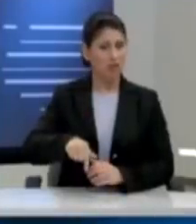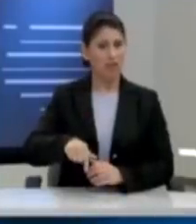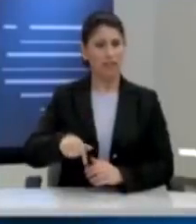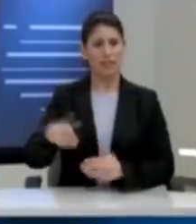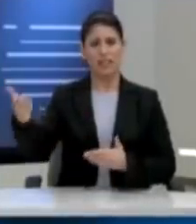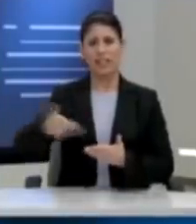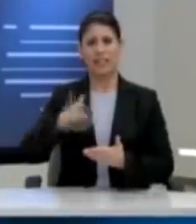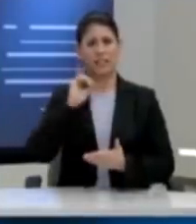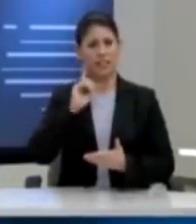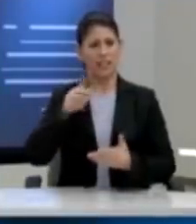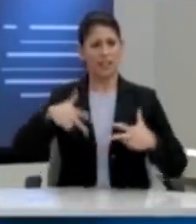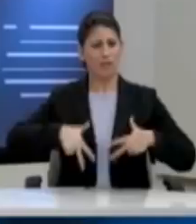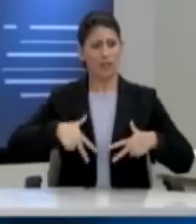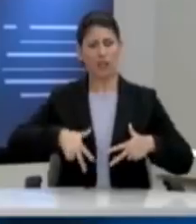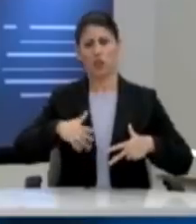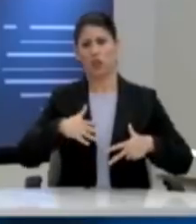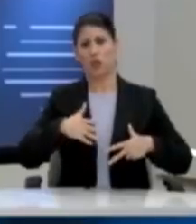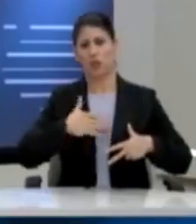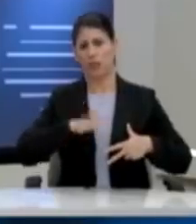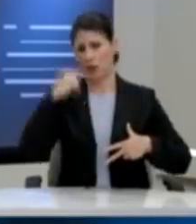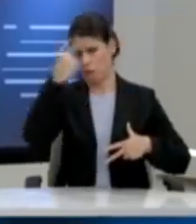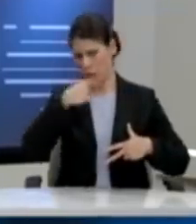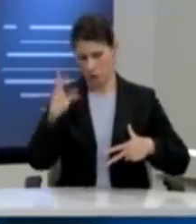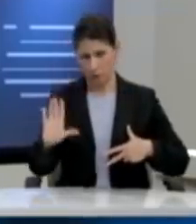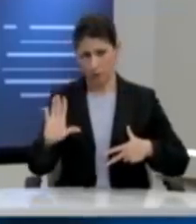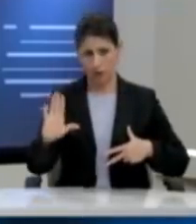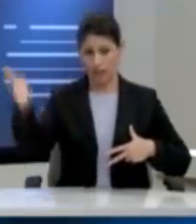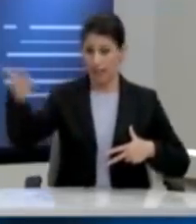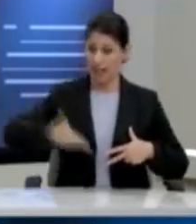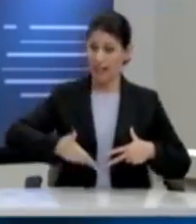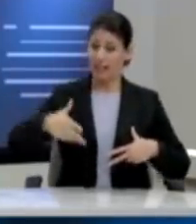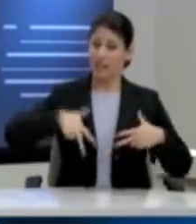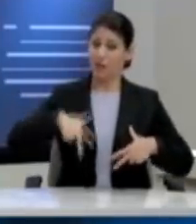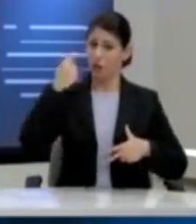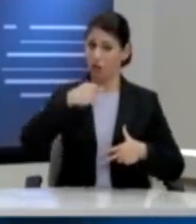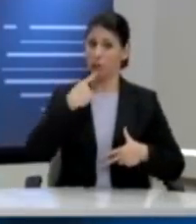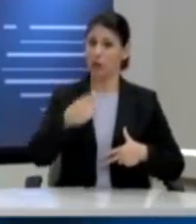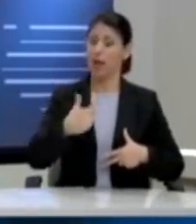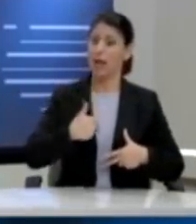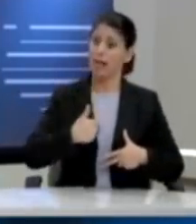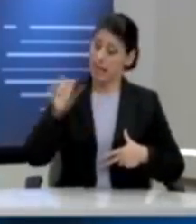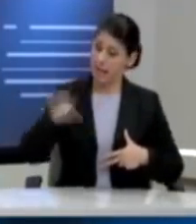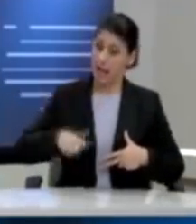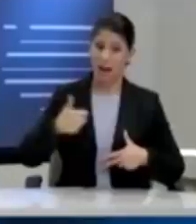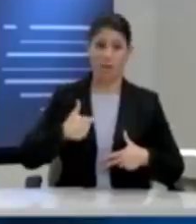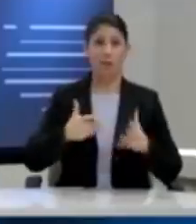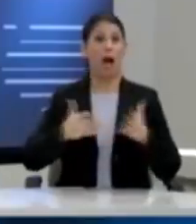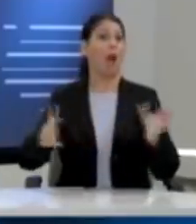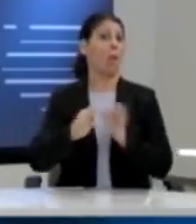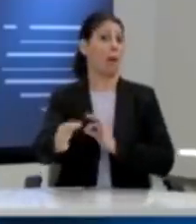είναι θέμα, είναι κυβερνητικό, δεν θέλω να πω πρόσωπο. Και έρχεται και λέει, ναι, αλλά εμείς παίρνουμε ένα μεγάλο μέτρο.